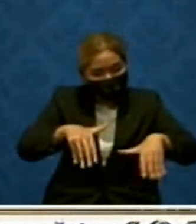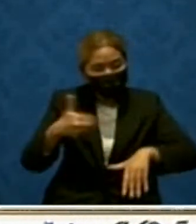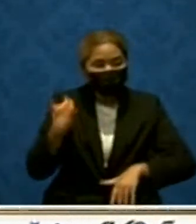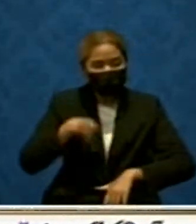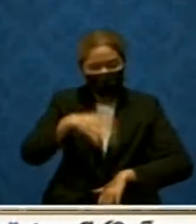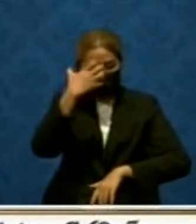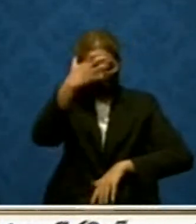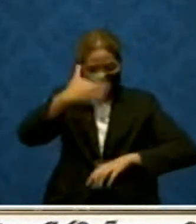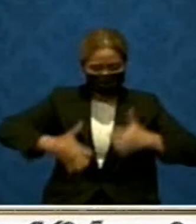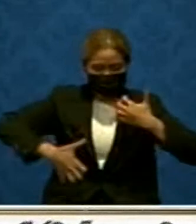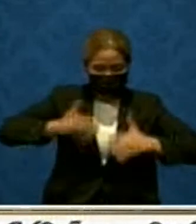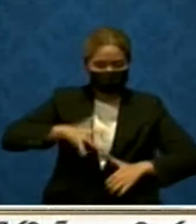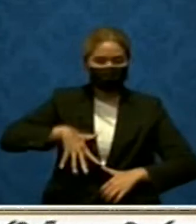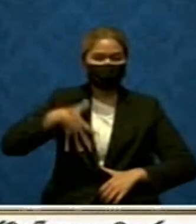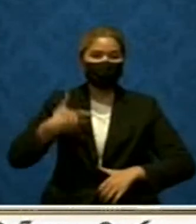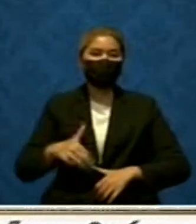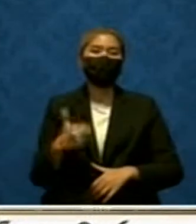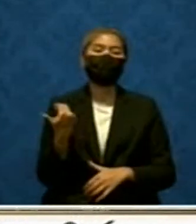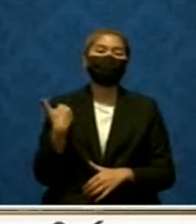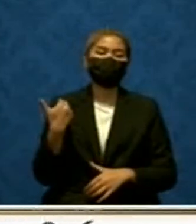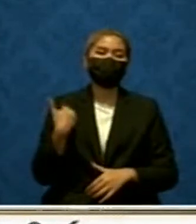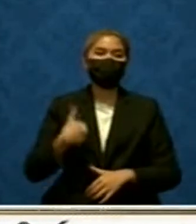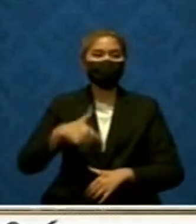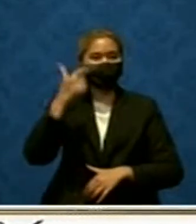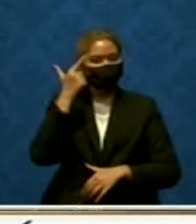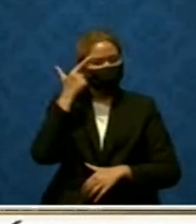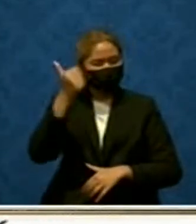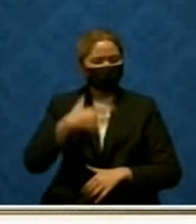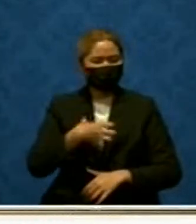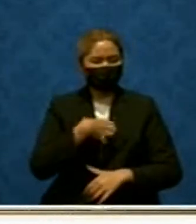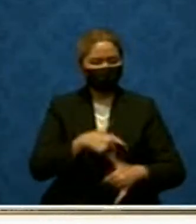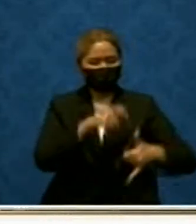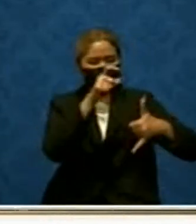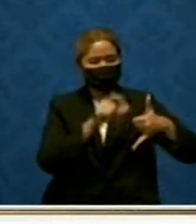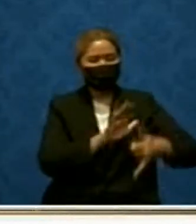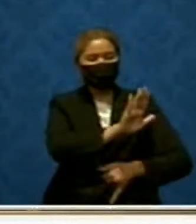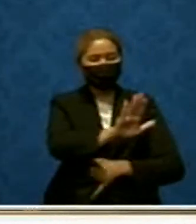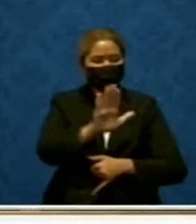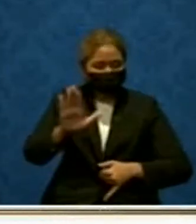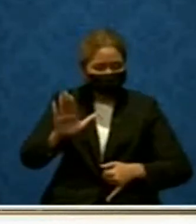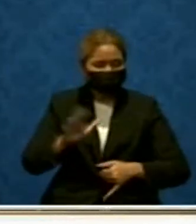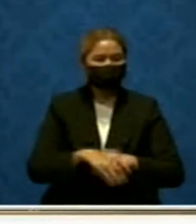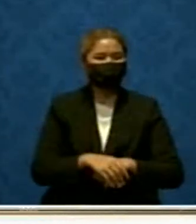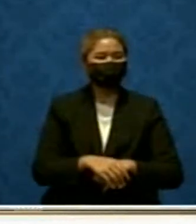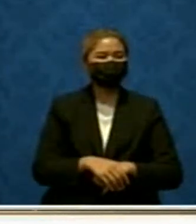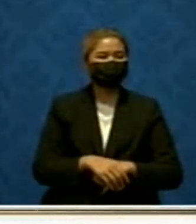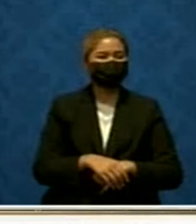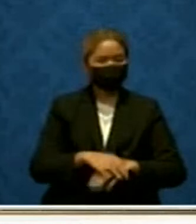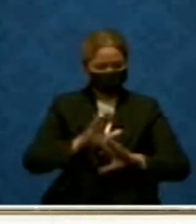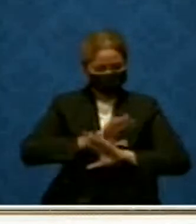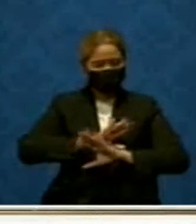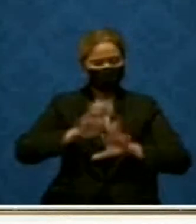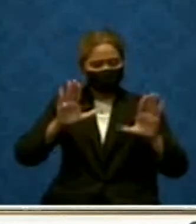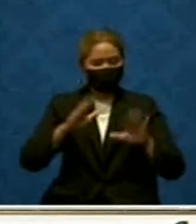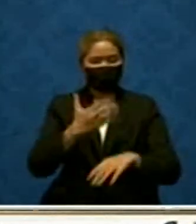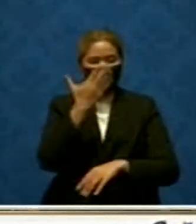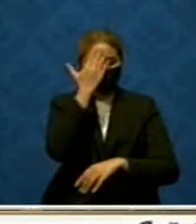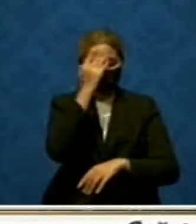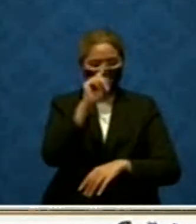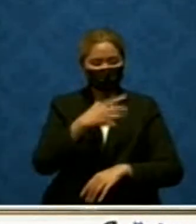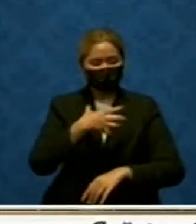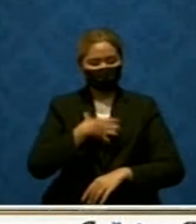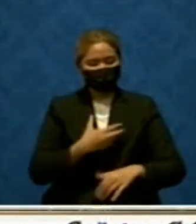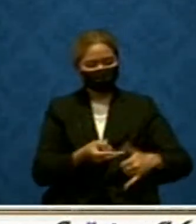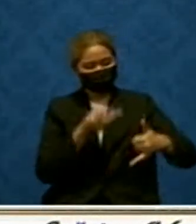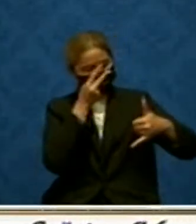โโหเก่งเลิกได้แล้วไอ้สี่เก่งทงหายแะเราก็อยากจะเหพดนำประเทศมีบุค